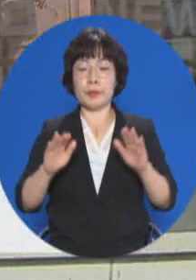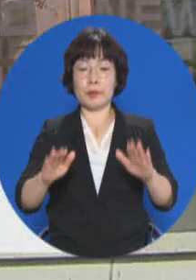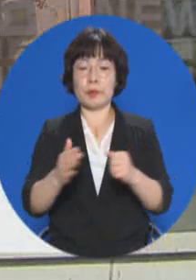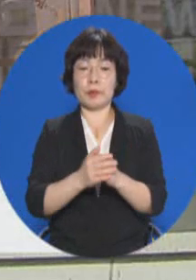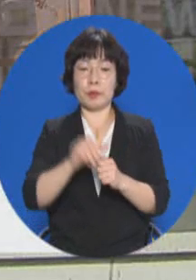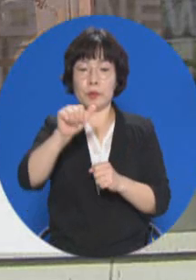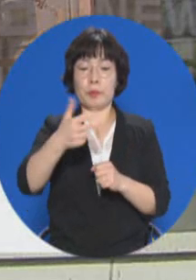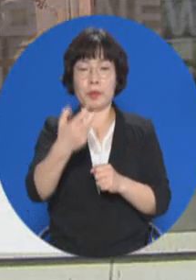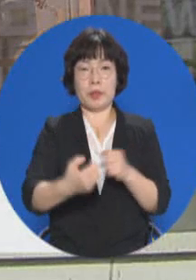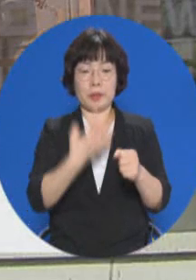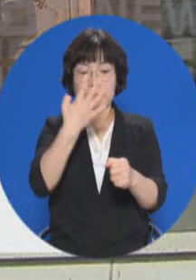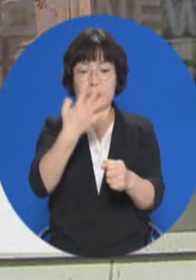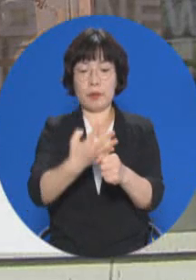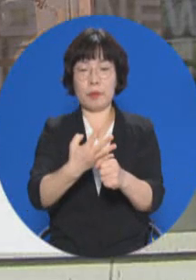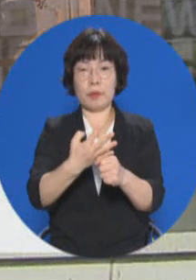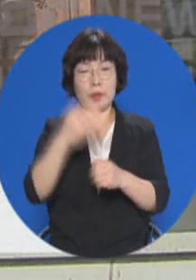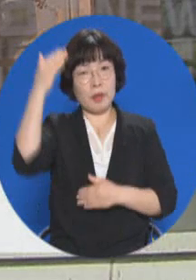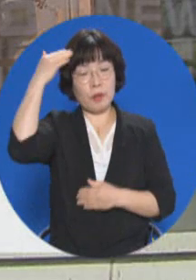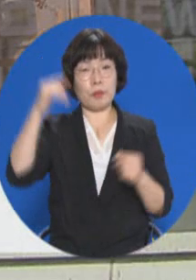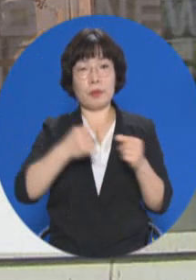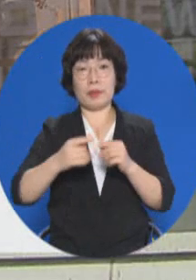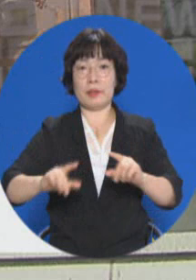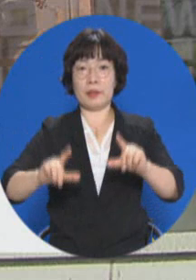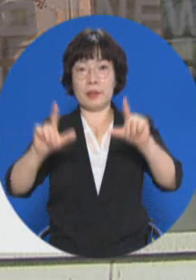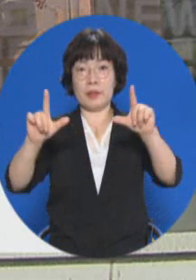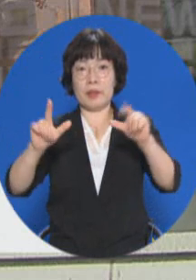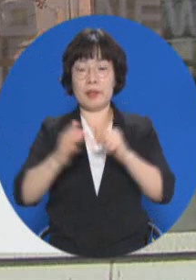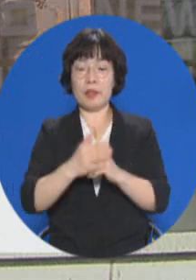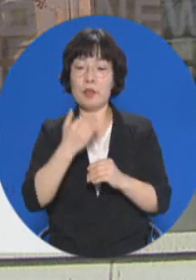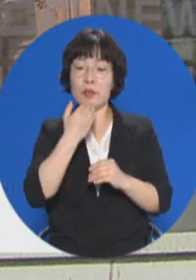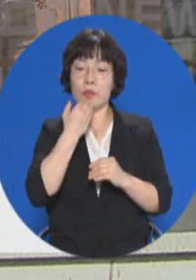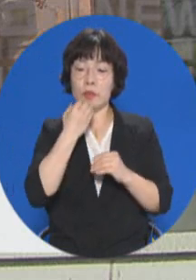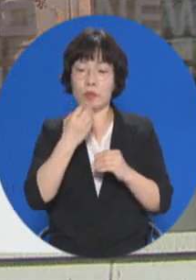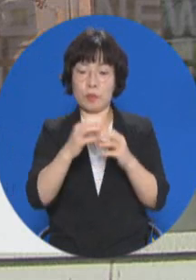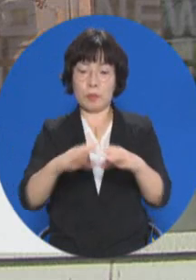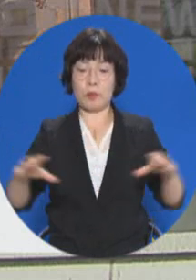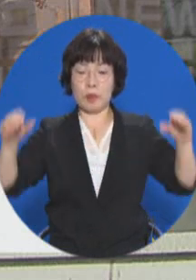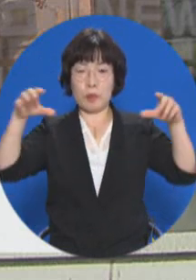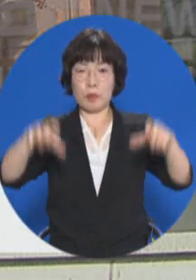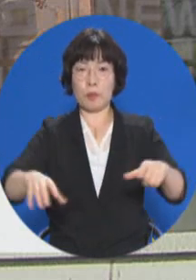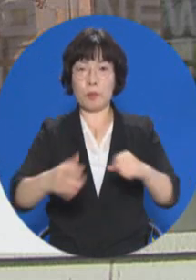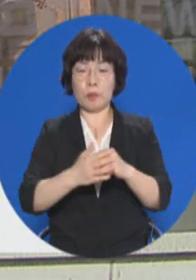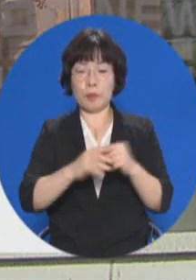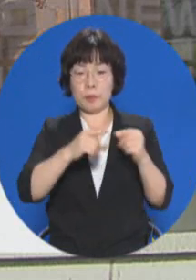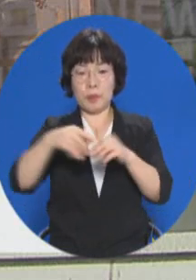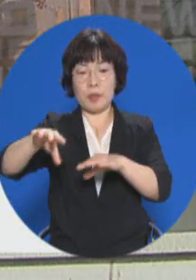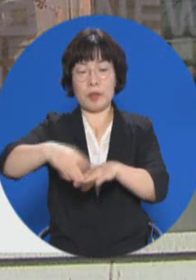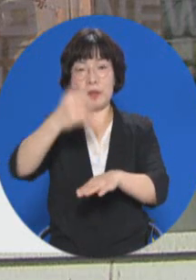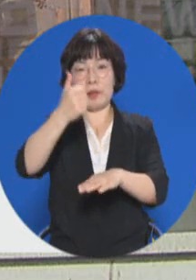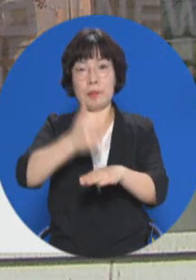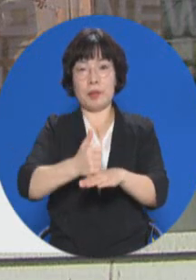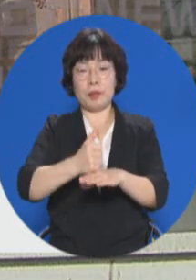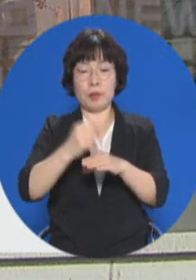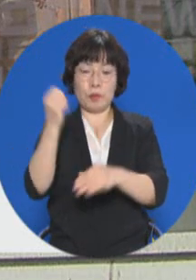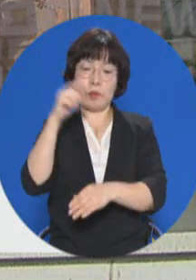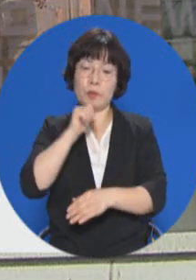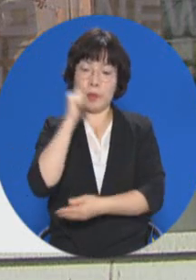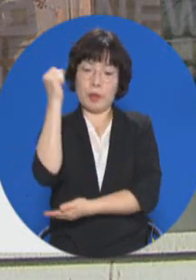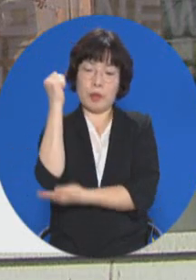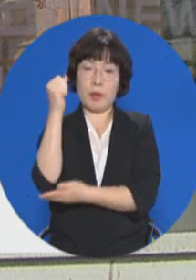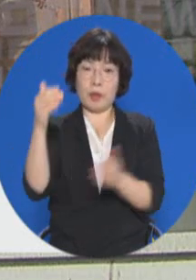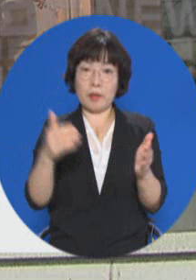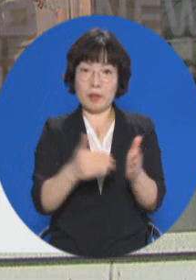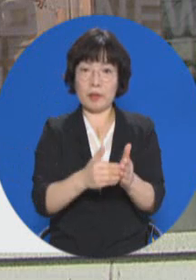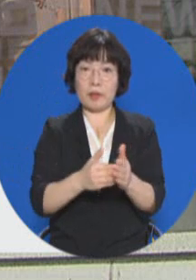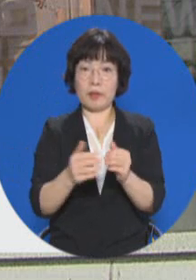오늘은 574도를 맞은 한글날입니다. 서울 광화문 광장에는 한글을 창제한 세종대왕 동상이 세워져